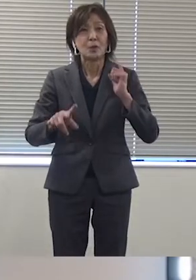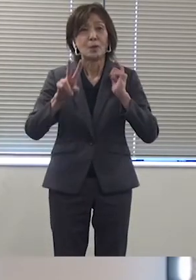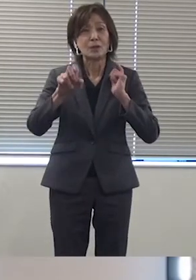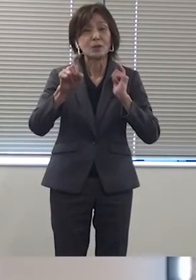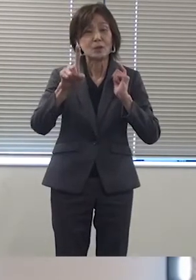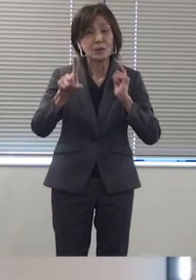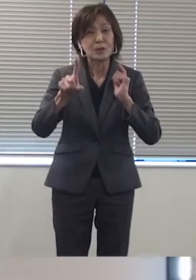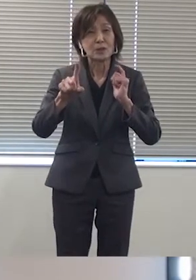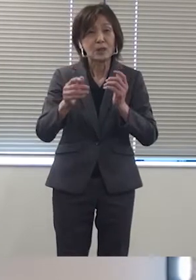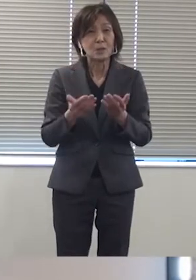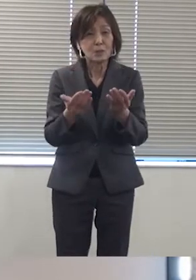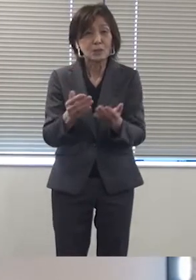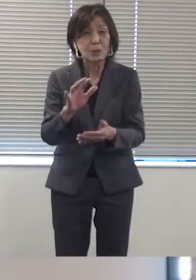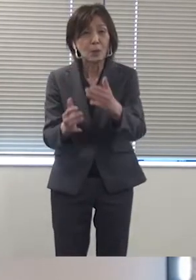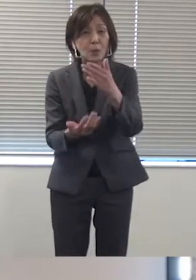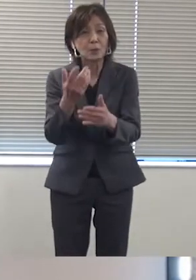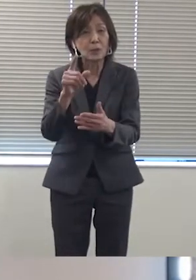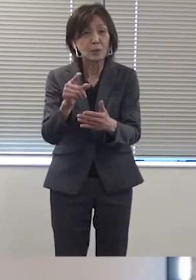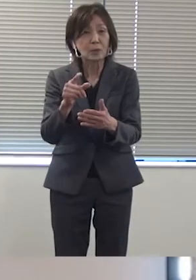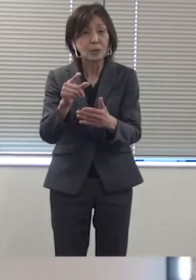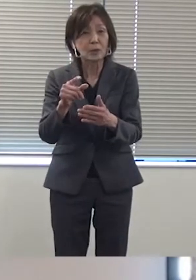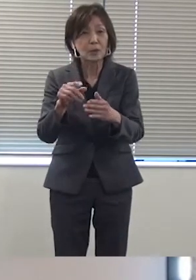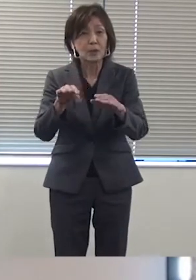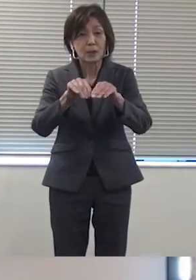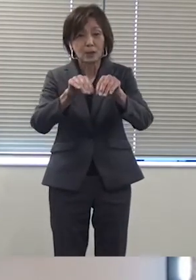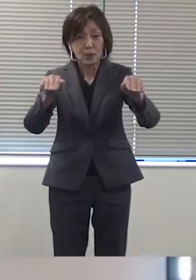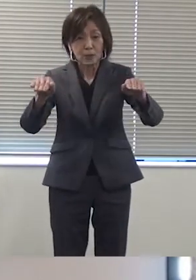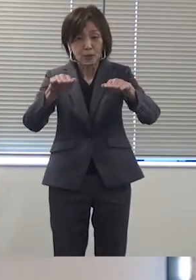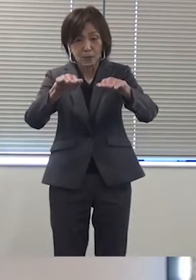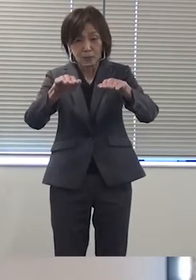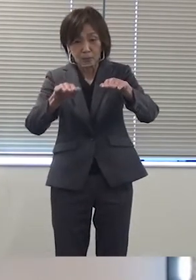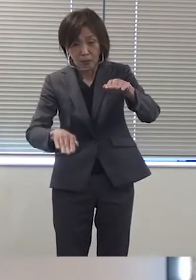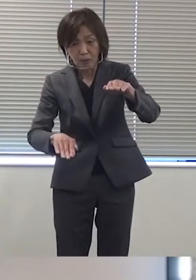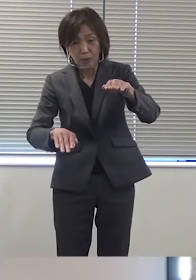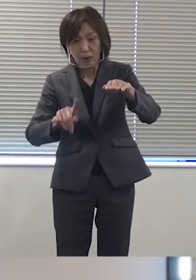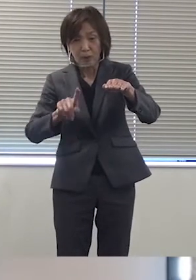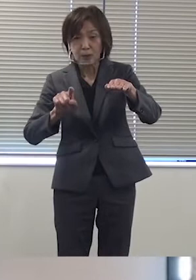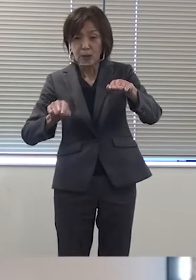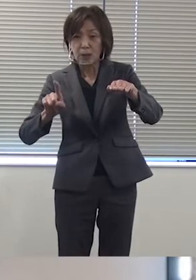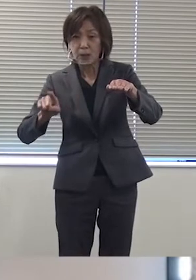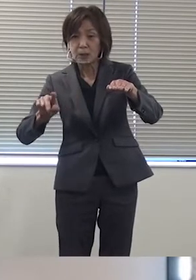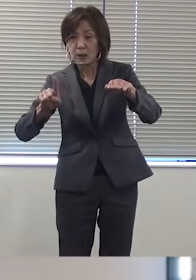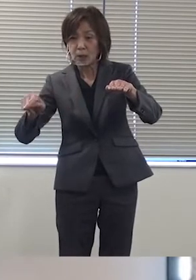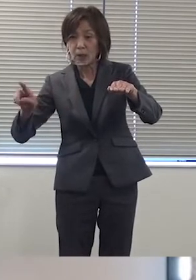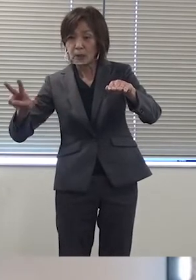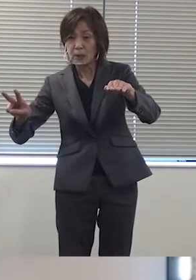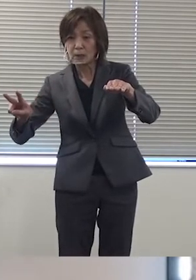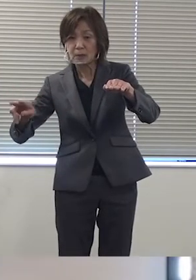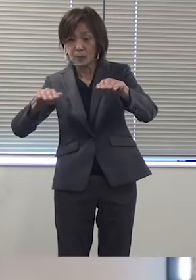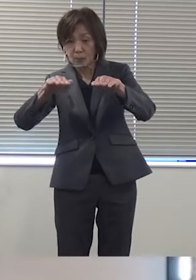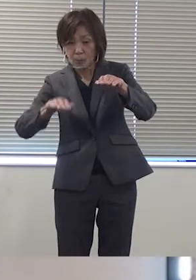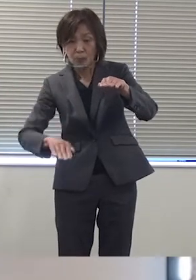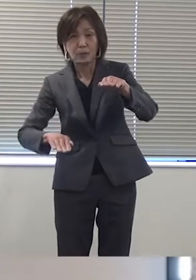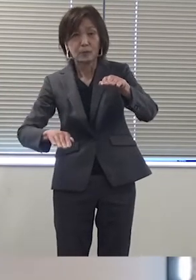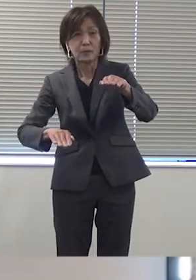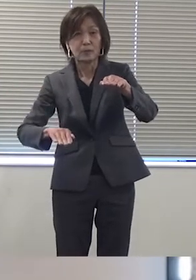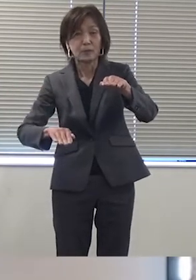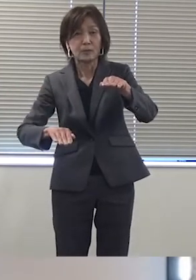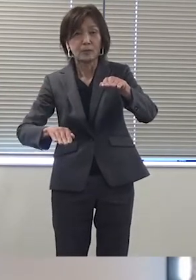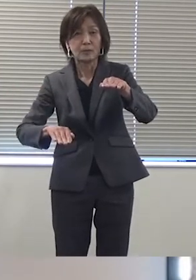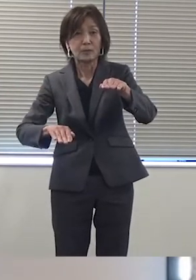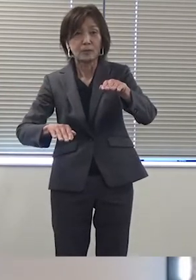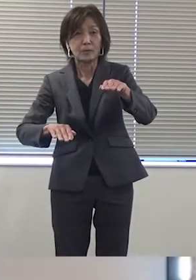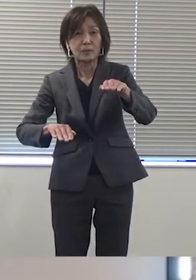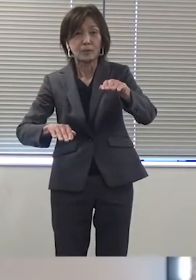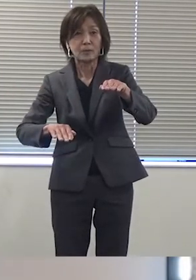ので、県の場合の想定では最大2メートルの陥没を、まあ、一応もう、シナリ